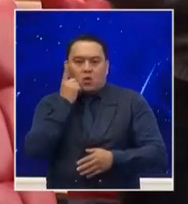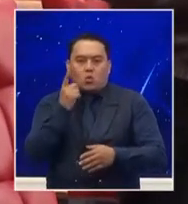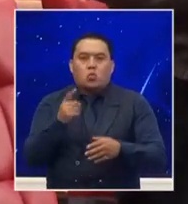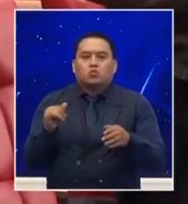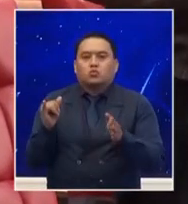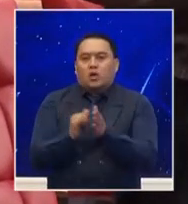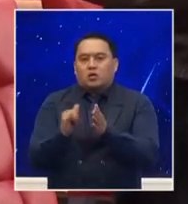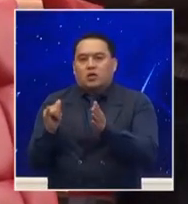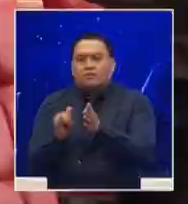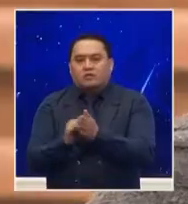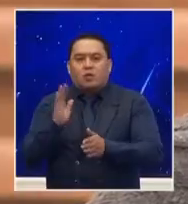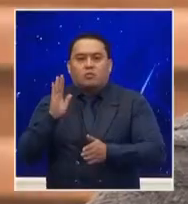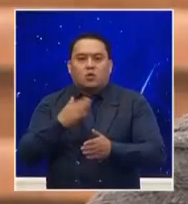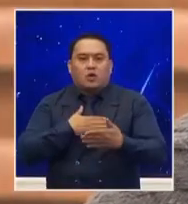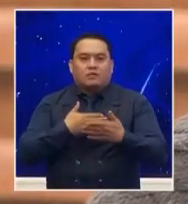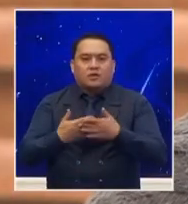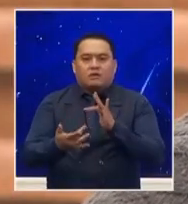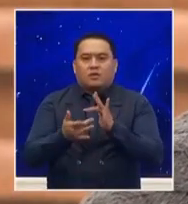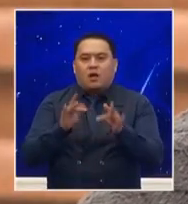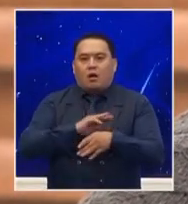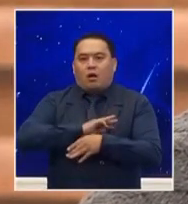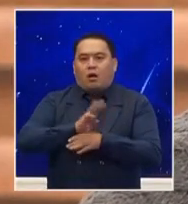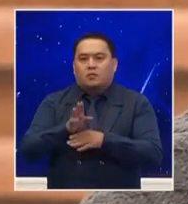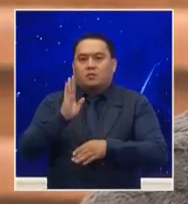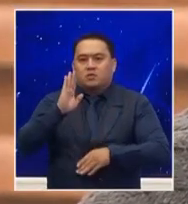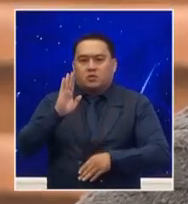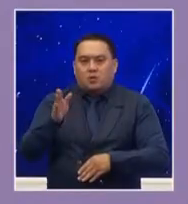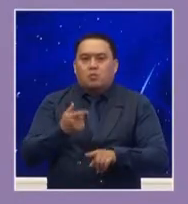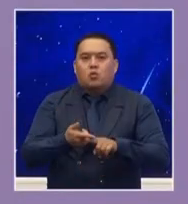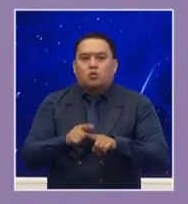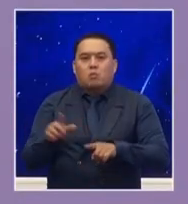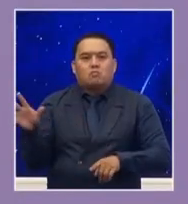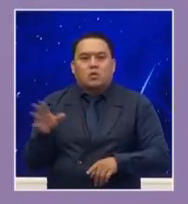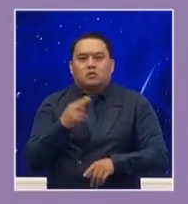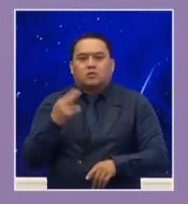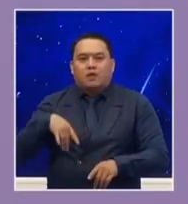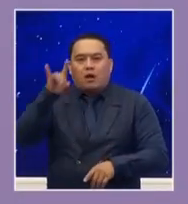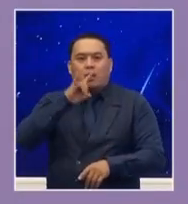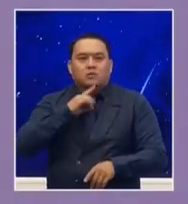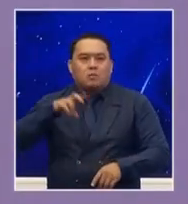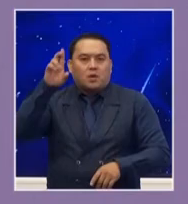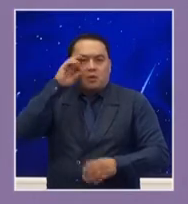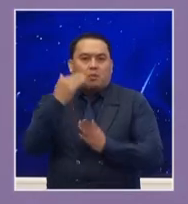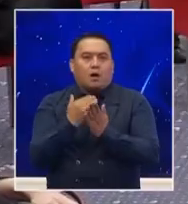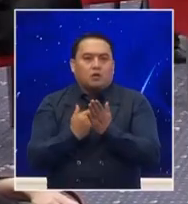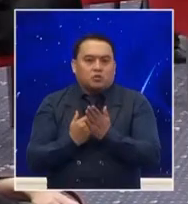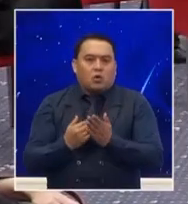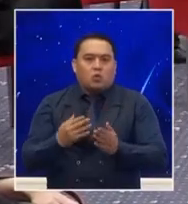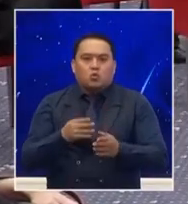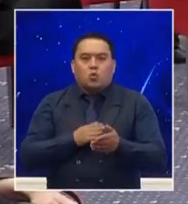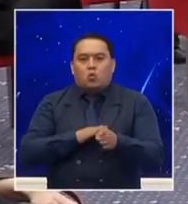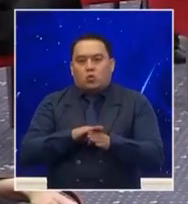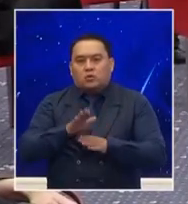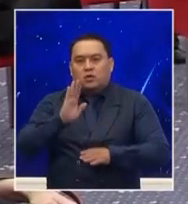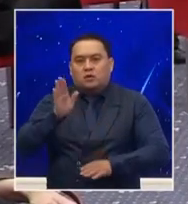мұнараларын орнату арқасында мобильді интернетпен қамтамасыз етіледі. Мұның барлығы цифрлы Қазақстан мемлекеттік бағдарламасы аясында